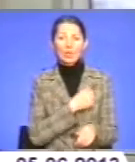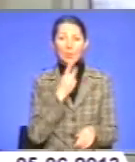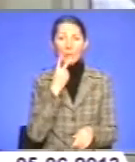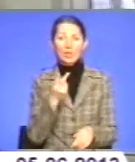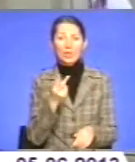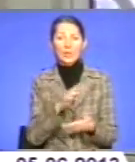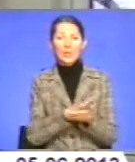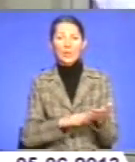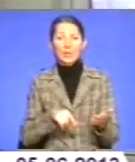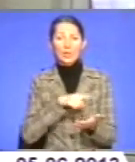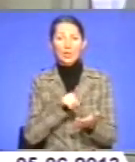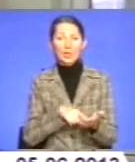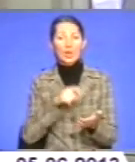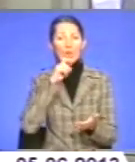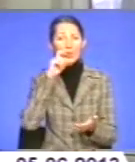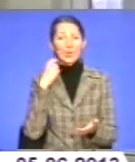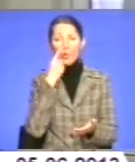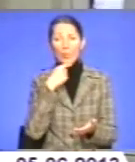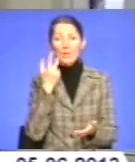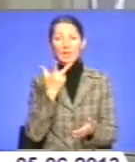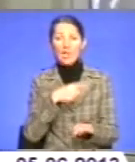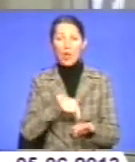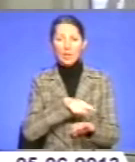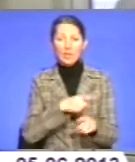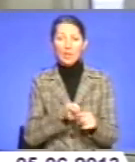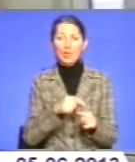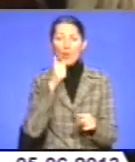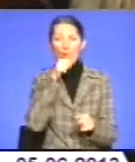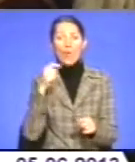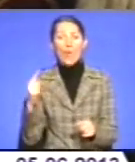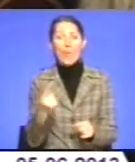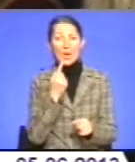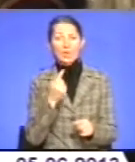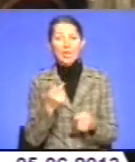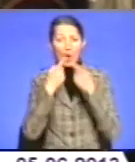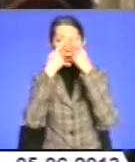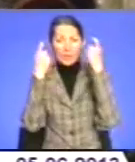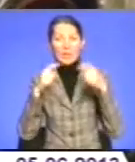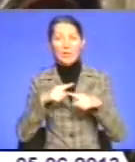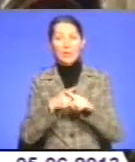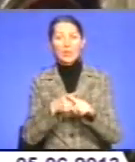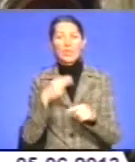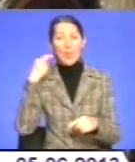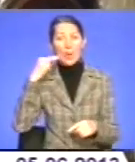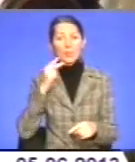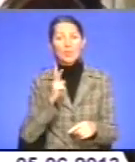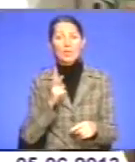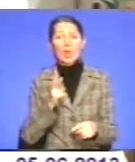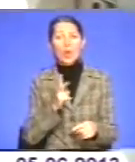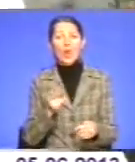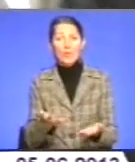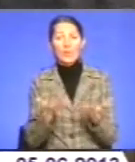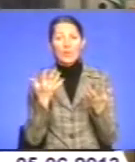Тривало тестування з української мови 3 години. Цього року вперше оголосили технологічну перерву, під час якої виявляли